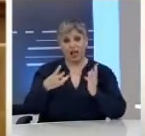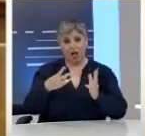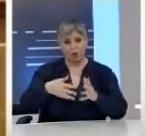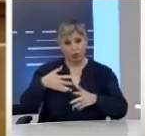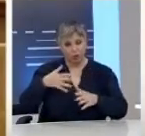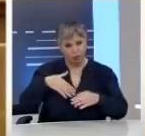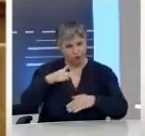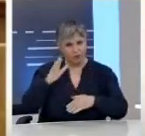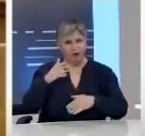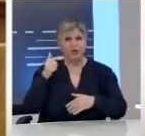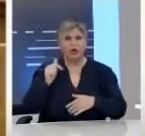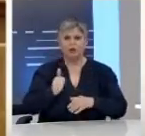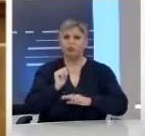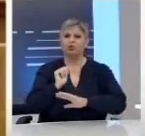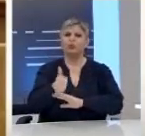νόμο